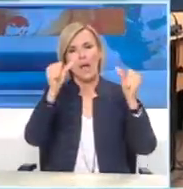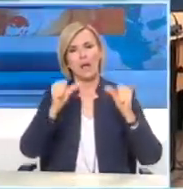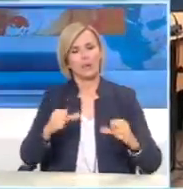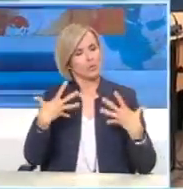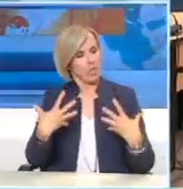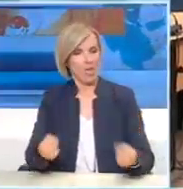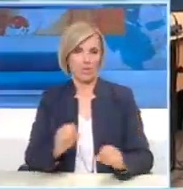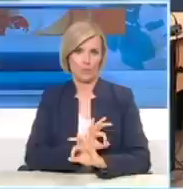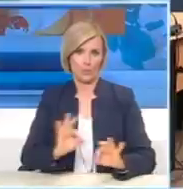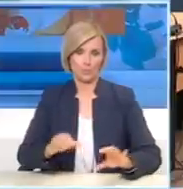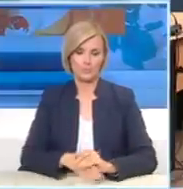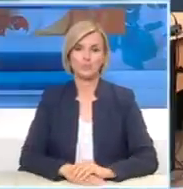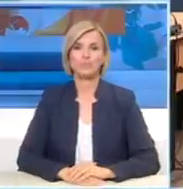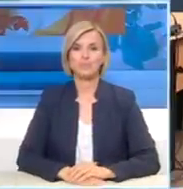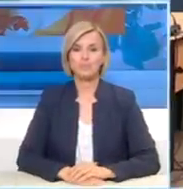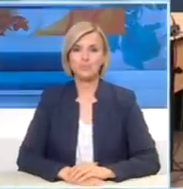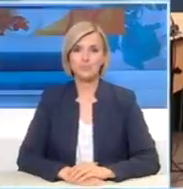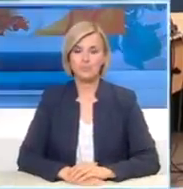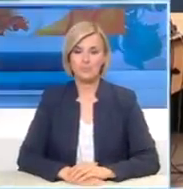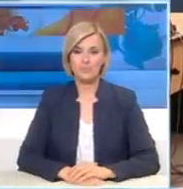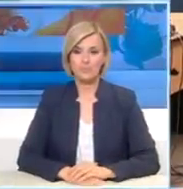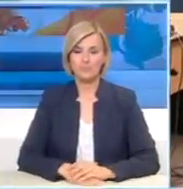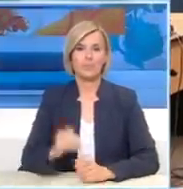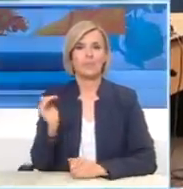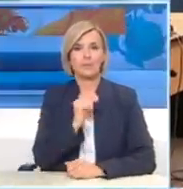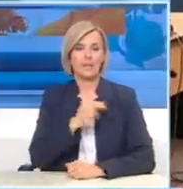Υγείας. Κύριε καθηγητά, έχετε το λόγο.